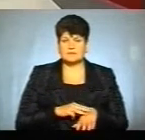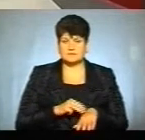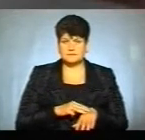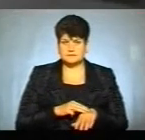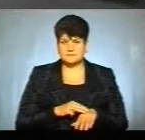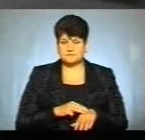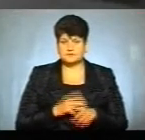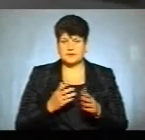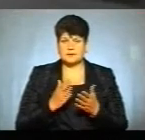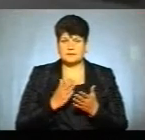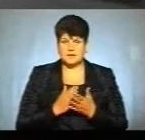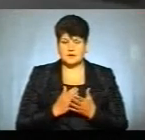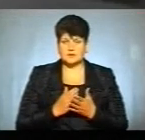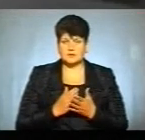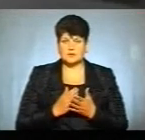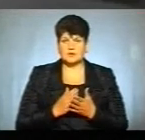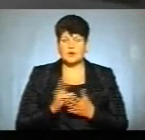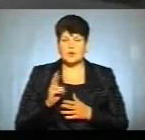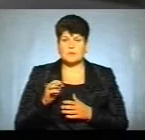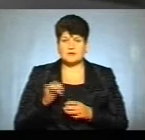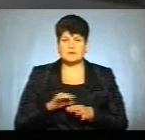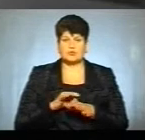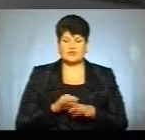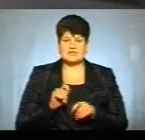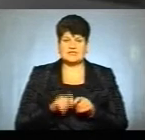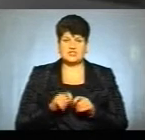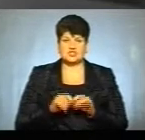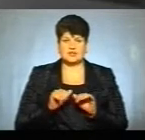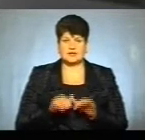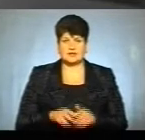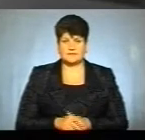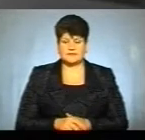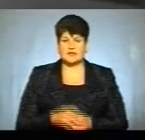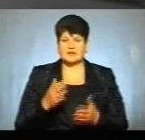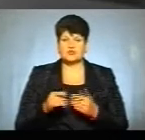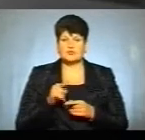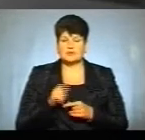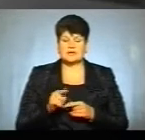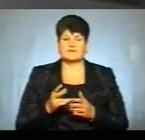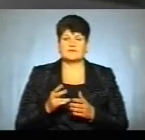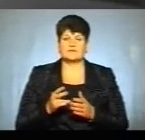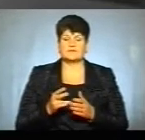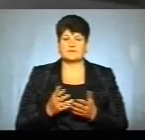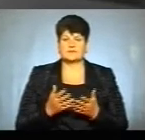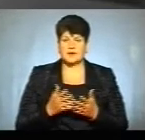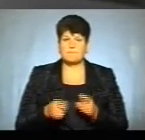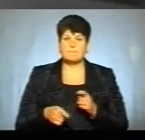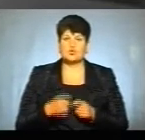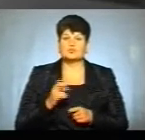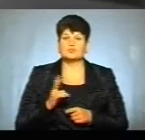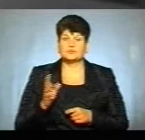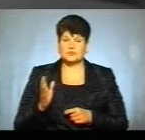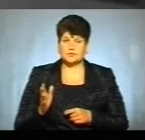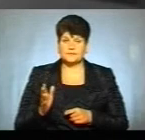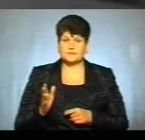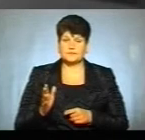органи, які мають компетенцію проводити слідчі дії. І якщо вони встановлюють порушника за рахунок